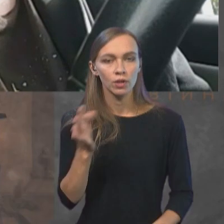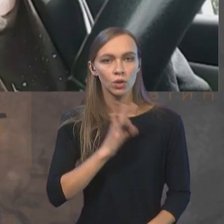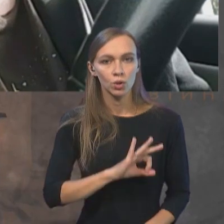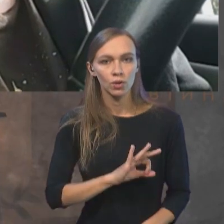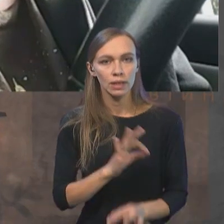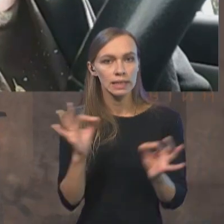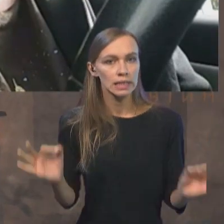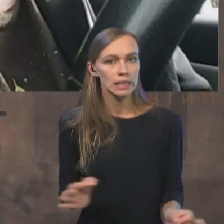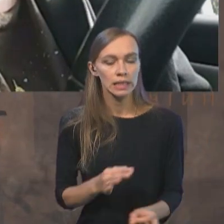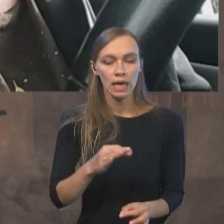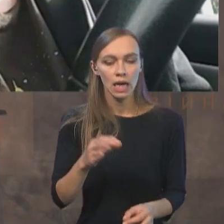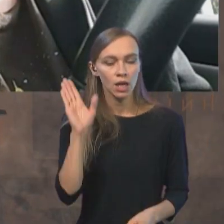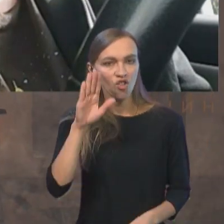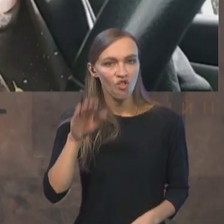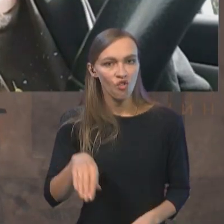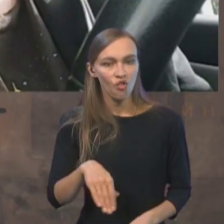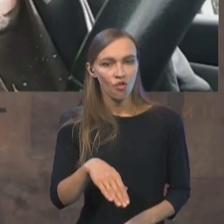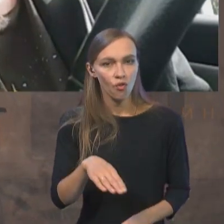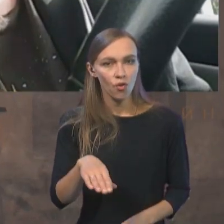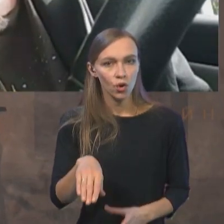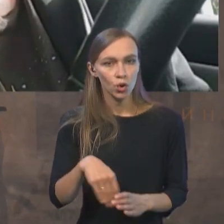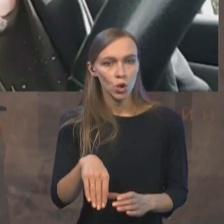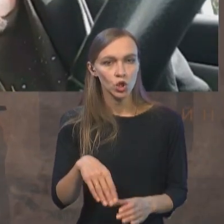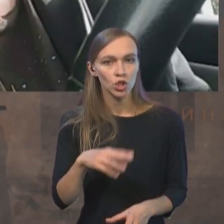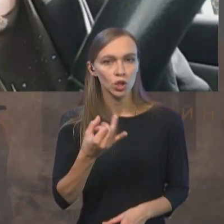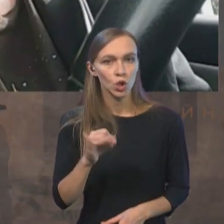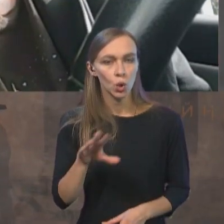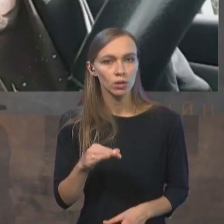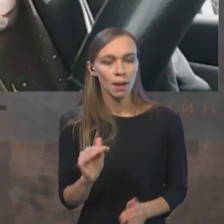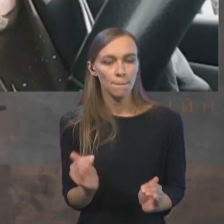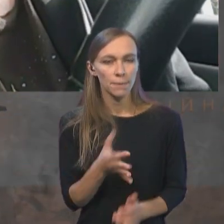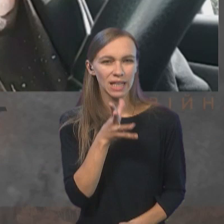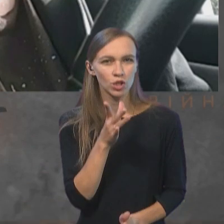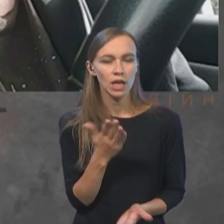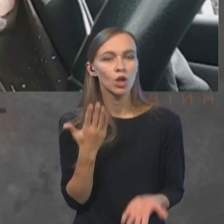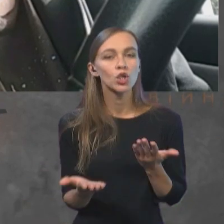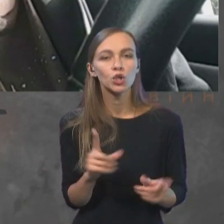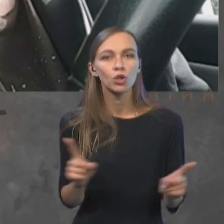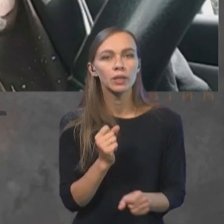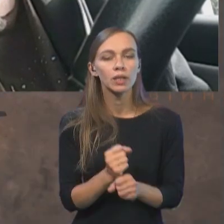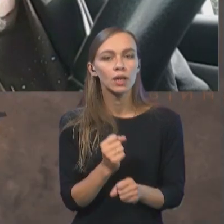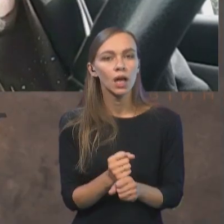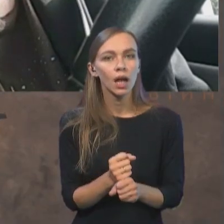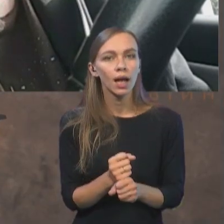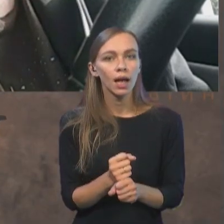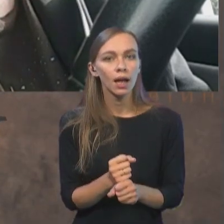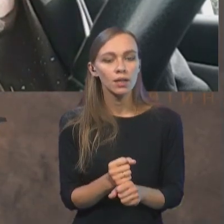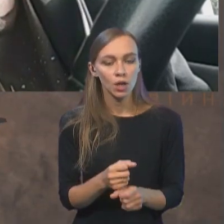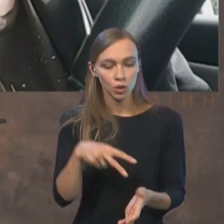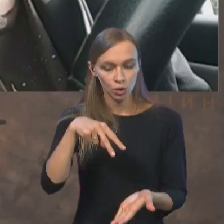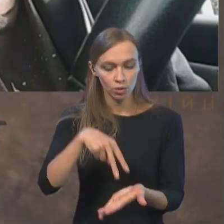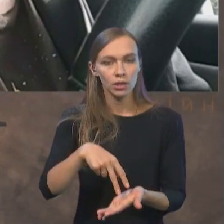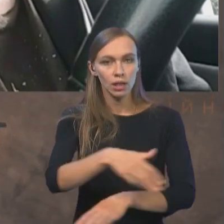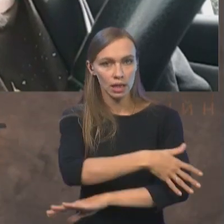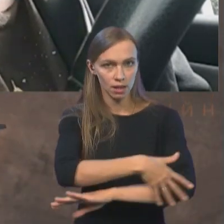розчини йоду. Пані Катерино, йодна сіточка. Дуже мало часу просто. А що робити, якщо людина перебуває в цей момент на вулиці?